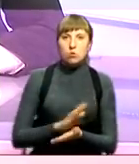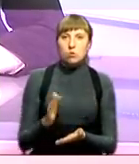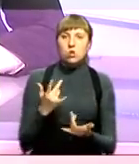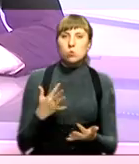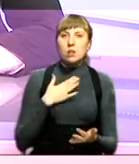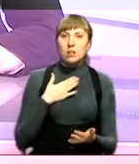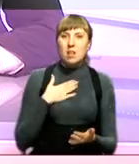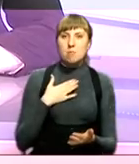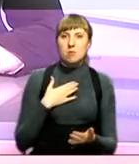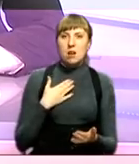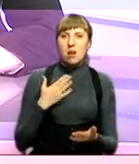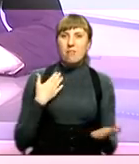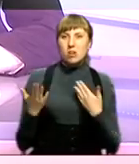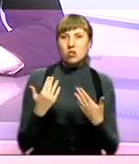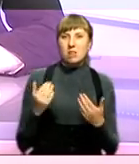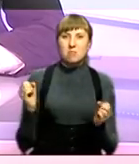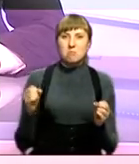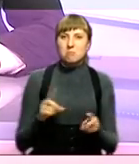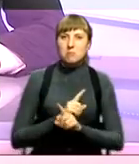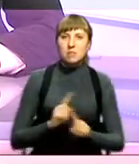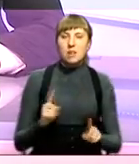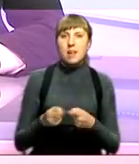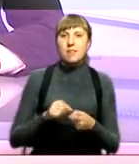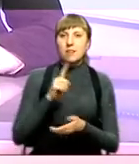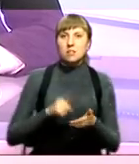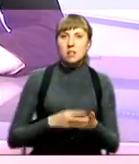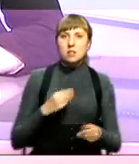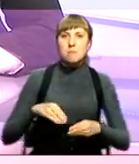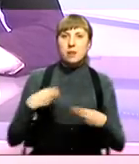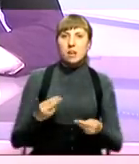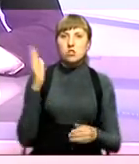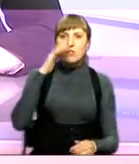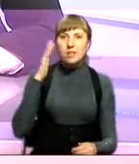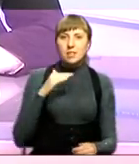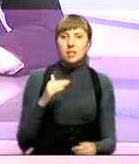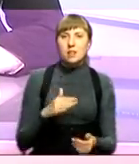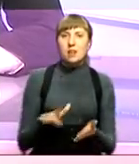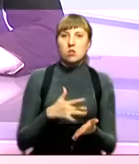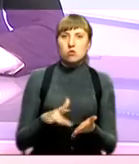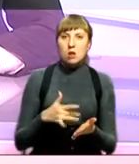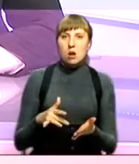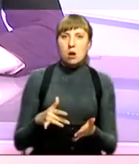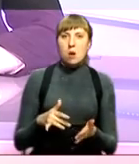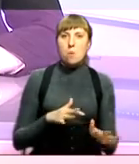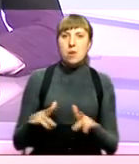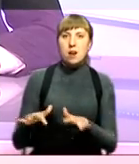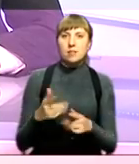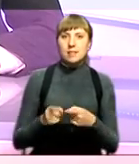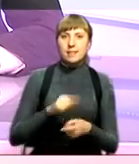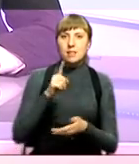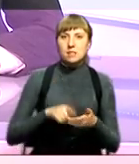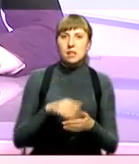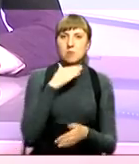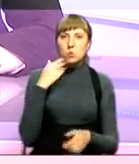отношение специфическое. Это касается и подачи воды, это касается и взаиморасчетных теперь операций, о которых я говорю. Это касается и многих